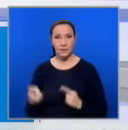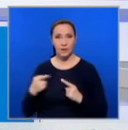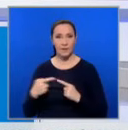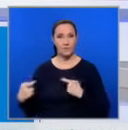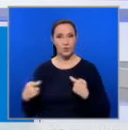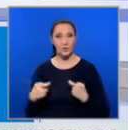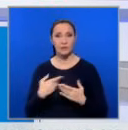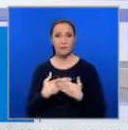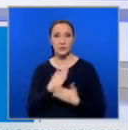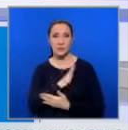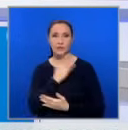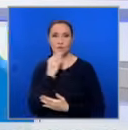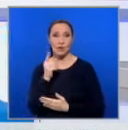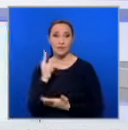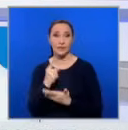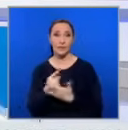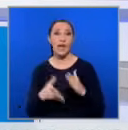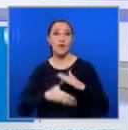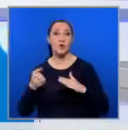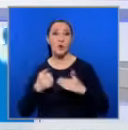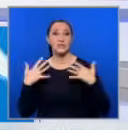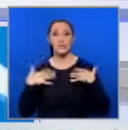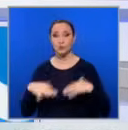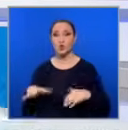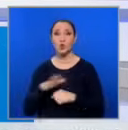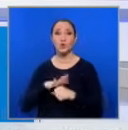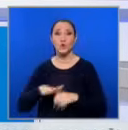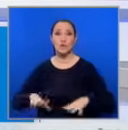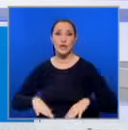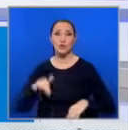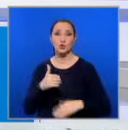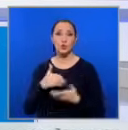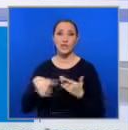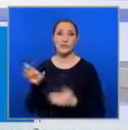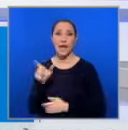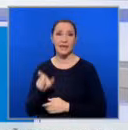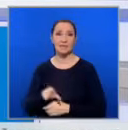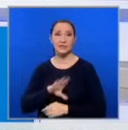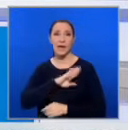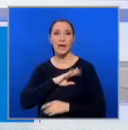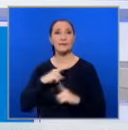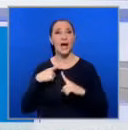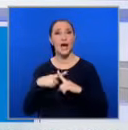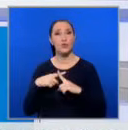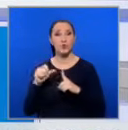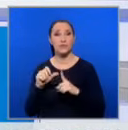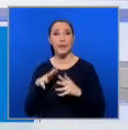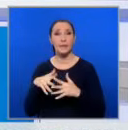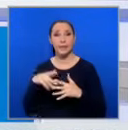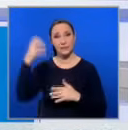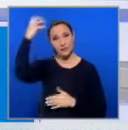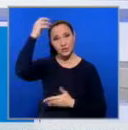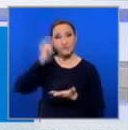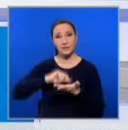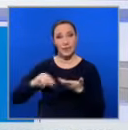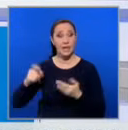Към войната в Близкия изток Израел нареди евакуация на цивилните от основния град в южната част на ивицата Газа, Хан Юнис. Американският държавен